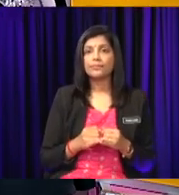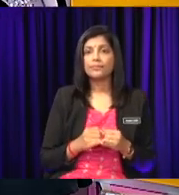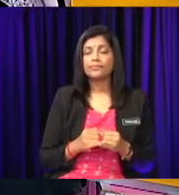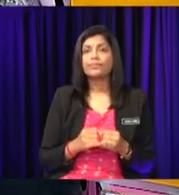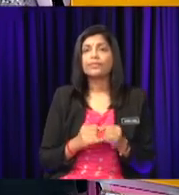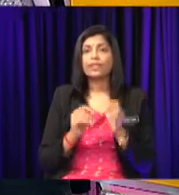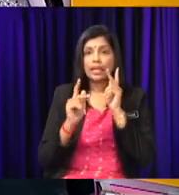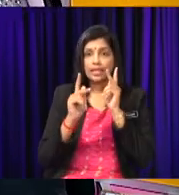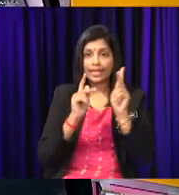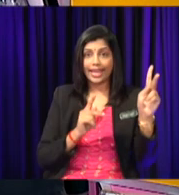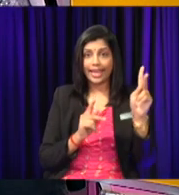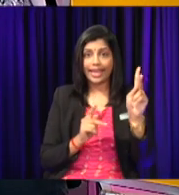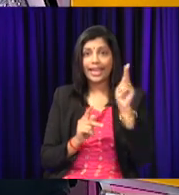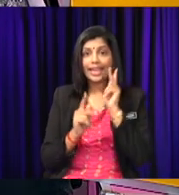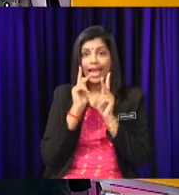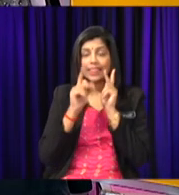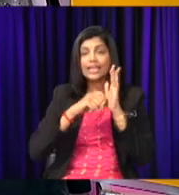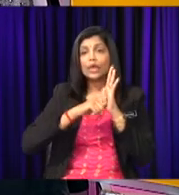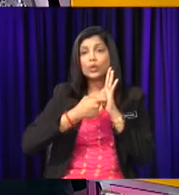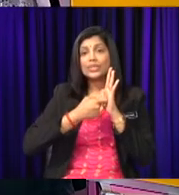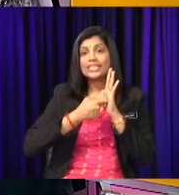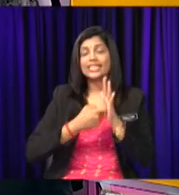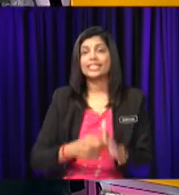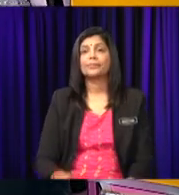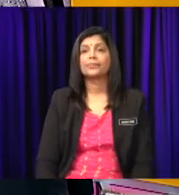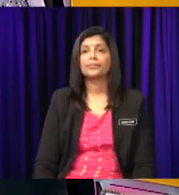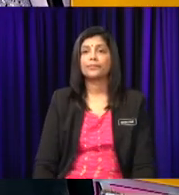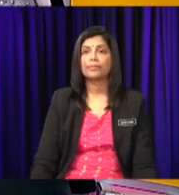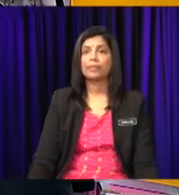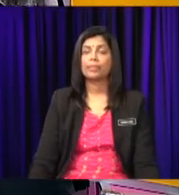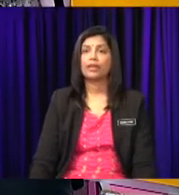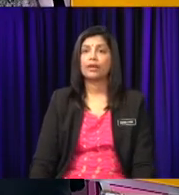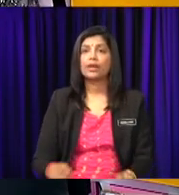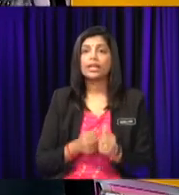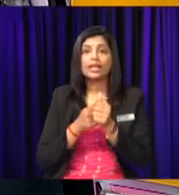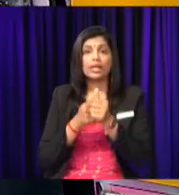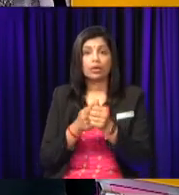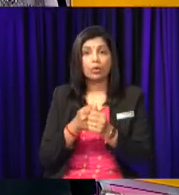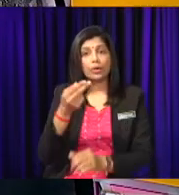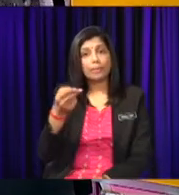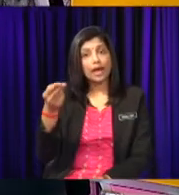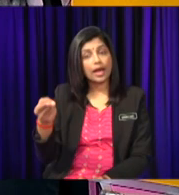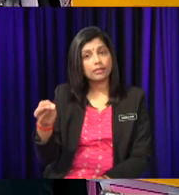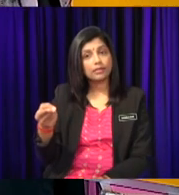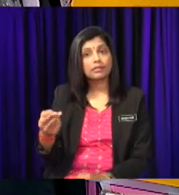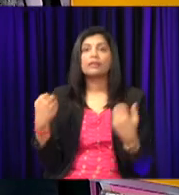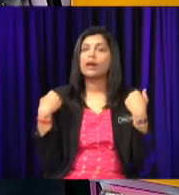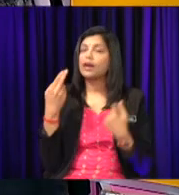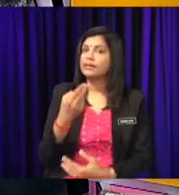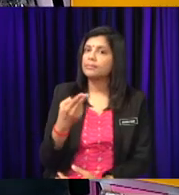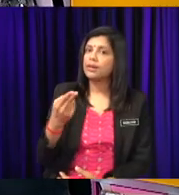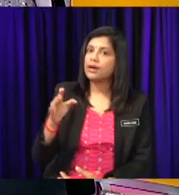kata kunci kata kunci ini itu kena lihat Bahana ya ada bahan yang tak ada